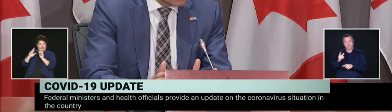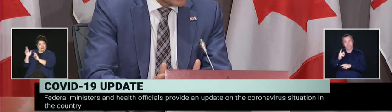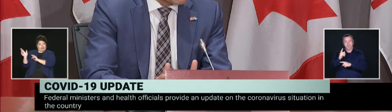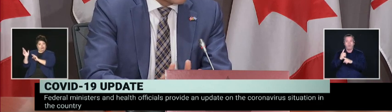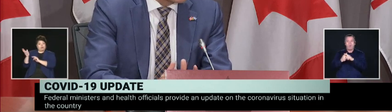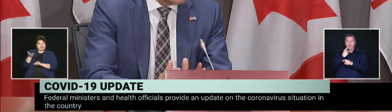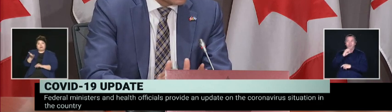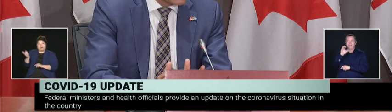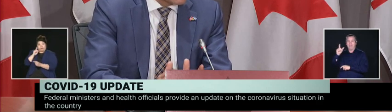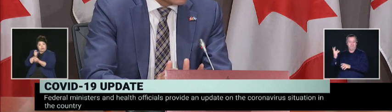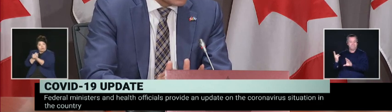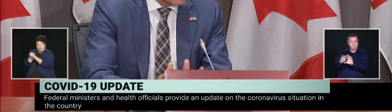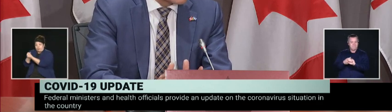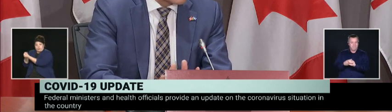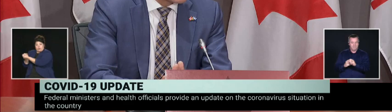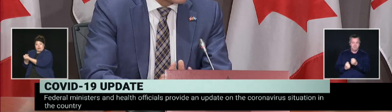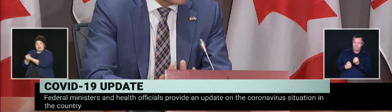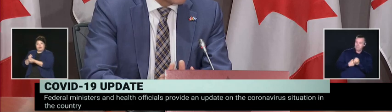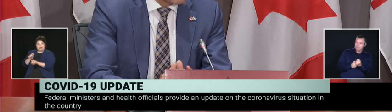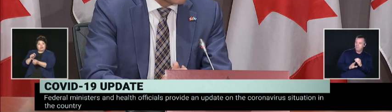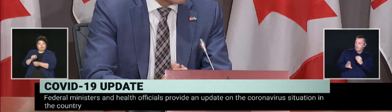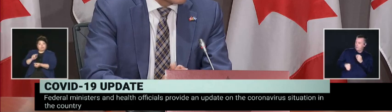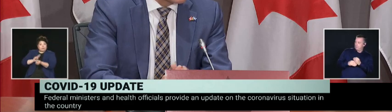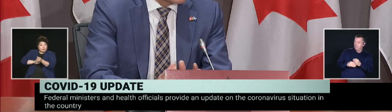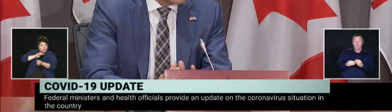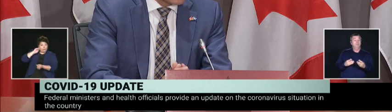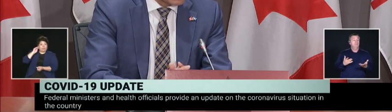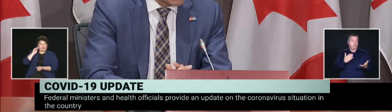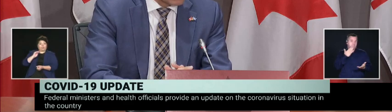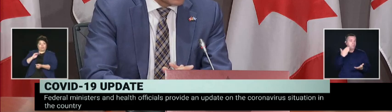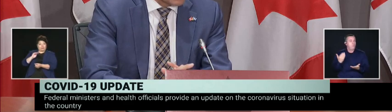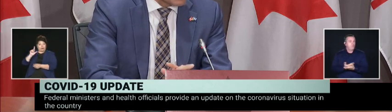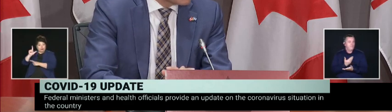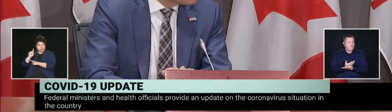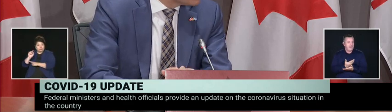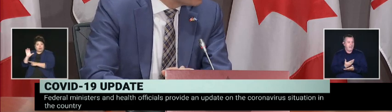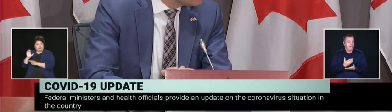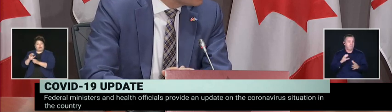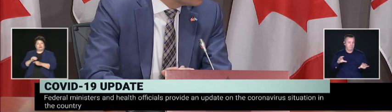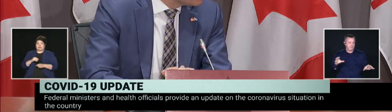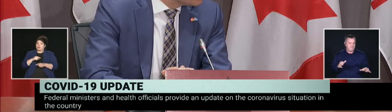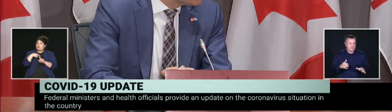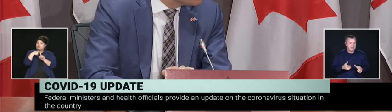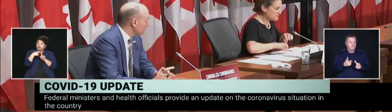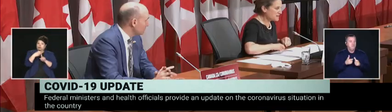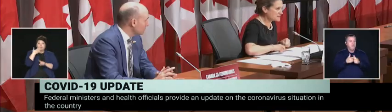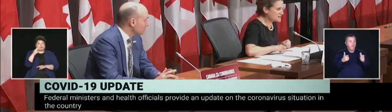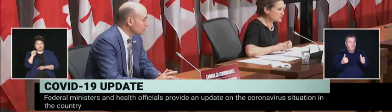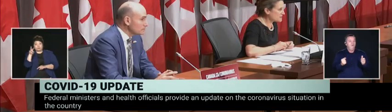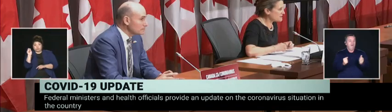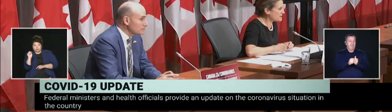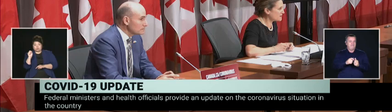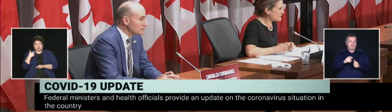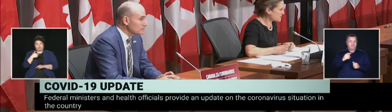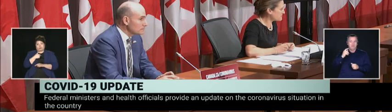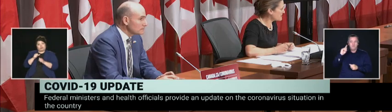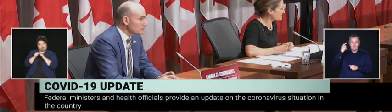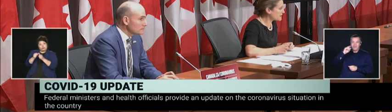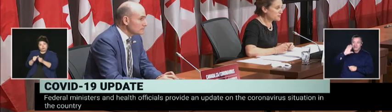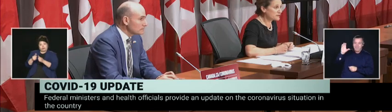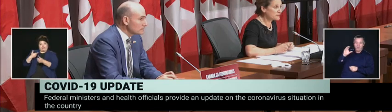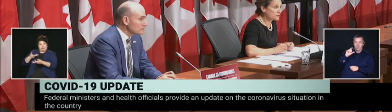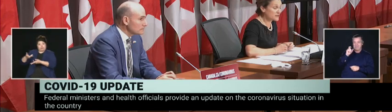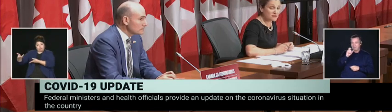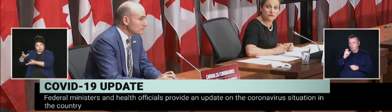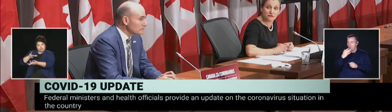permettent de collaborer encore davantage et encore plus longtemps entre les deux gouvernements. OK. Merci, Jean-Yves. Et on est prêt